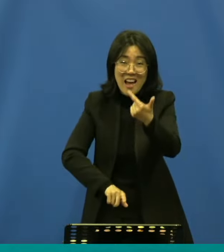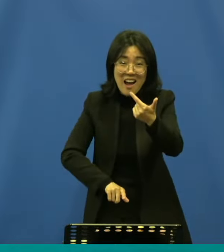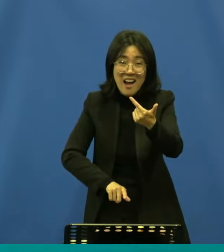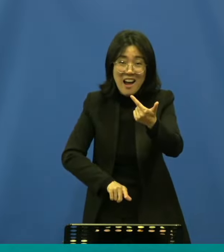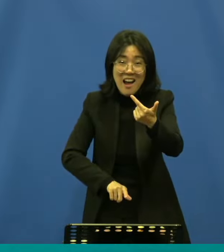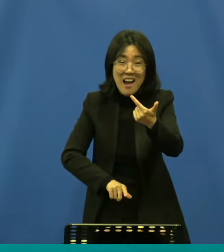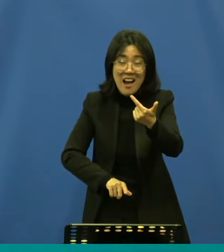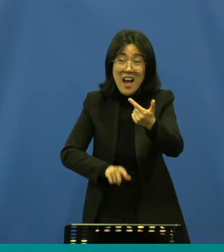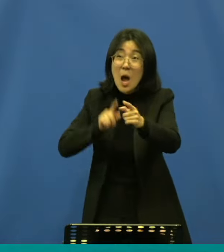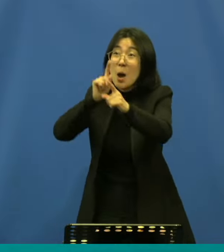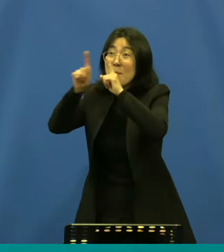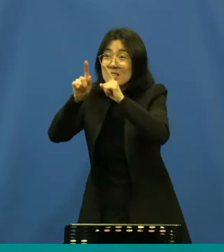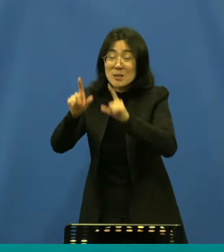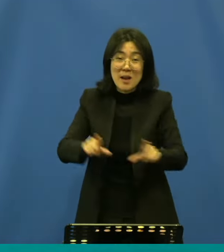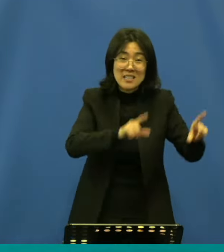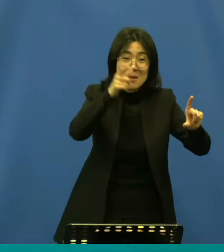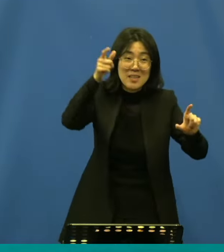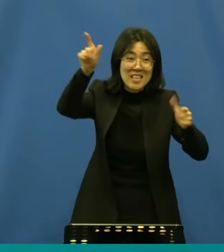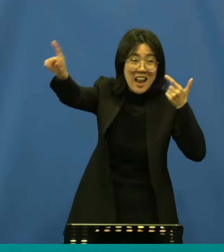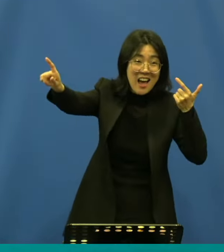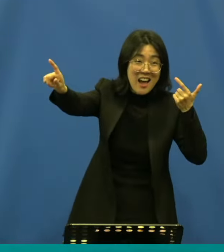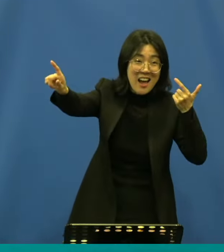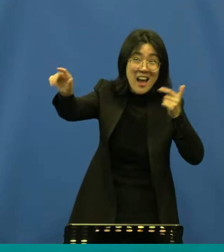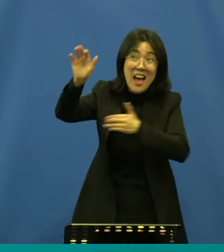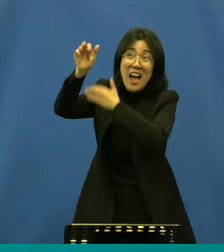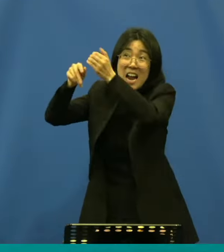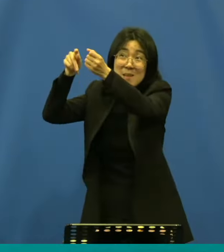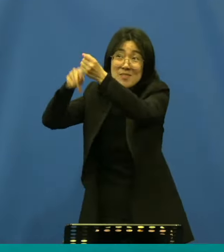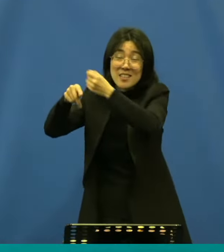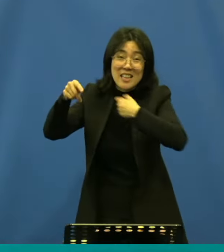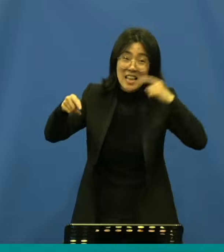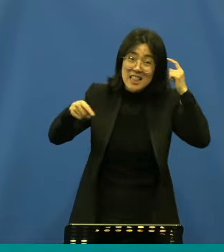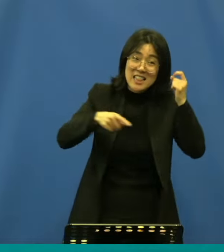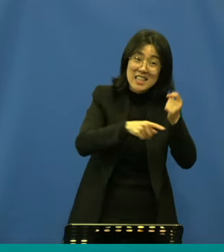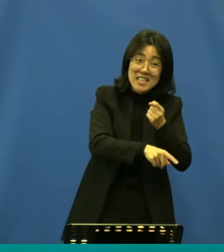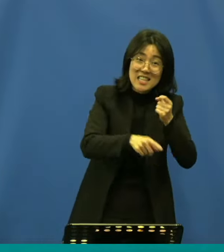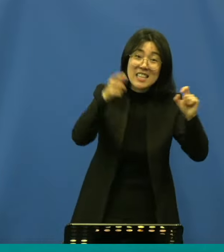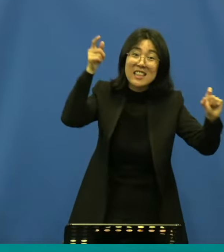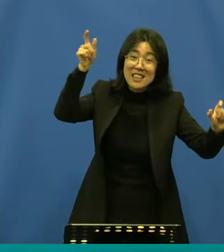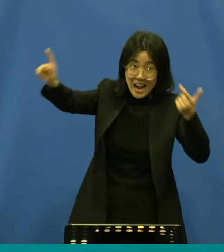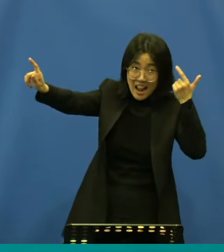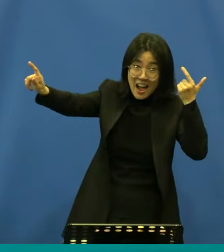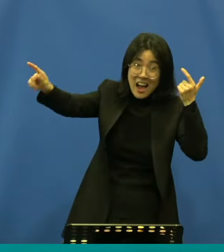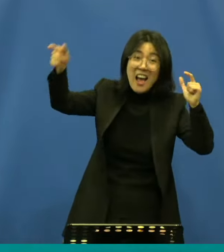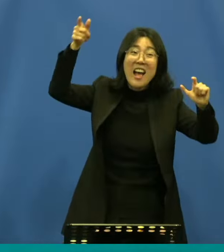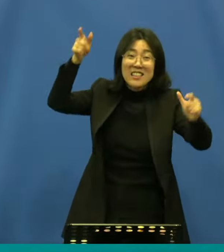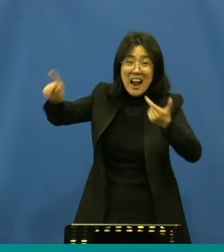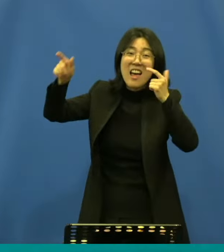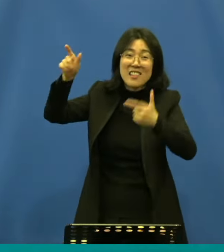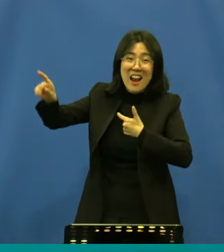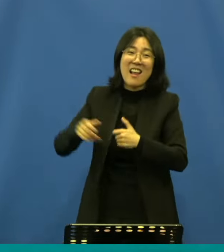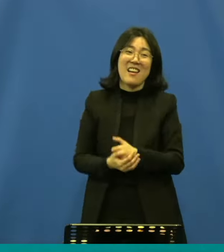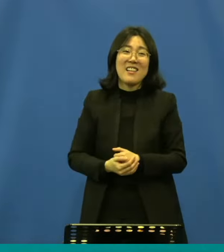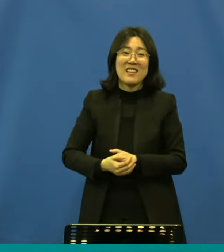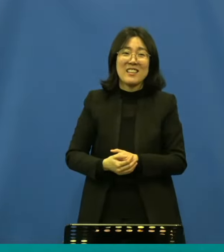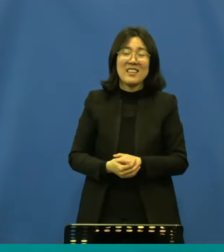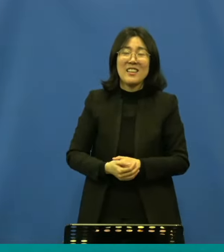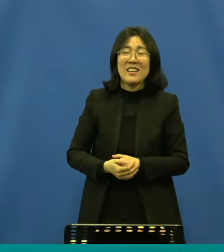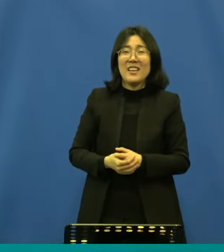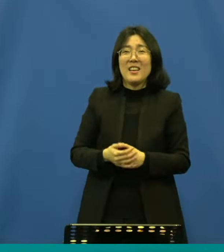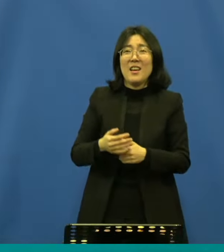전혀 적응되지 않는 삶. 요나의 속마음이 그대로 드러납니다. 하나님, 내가 이렇게 될 줄